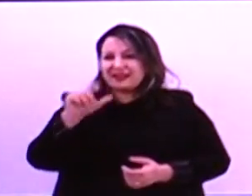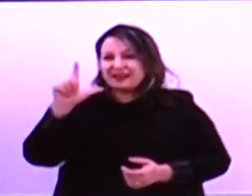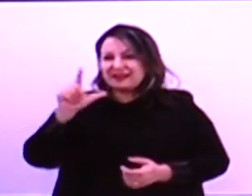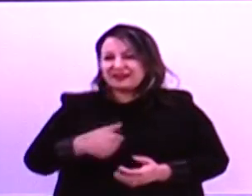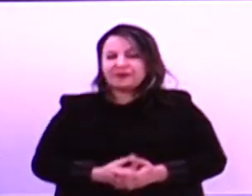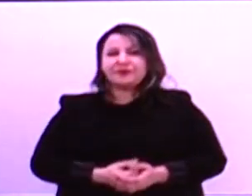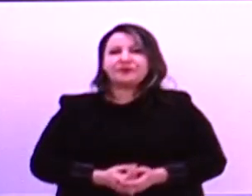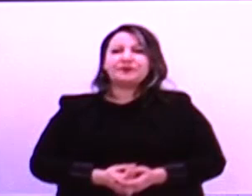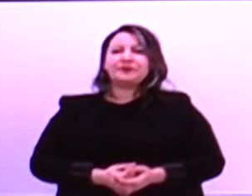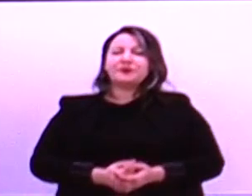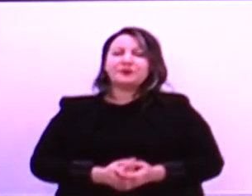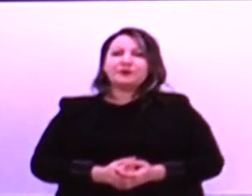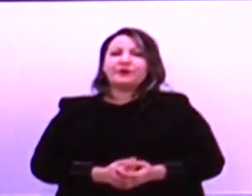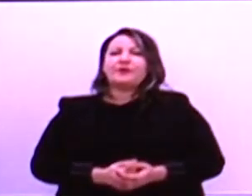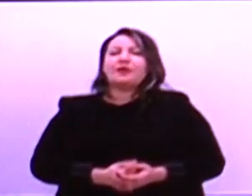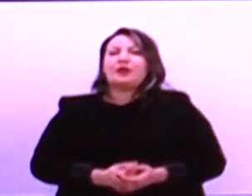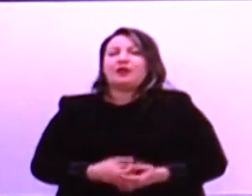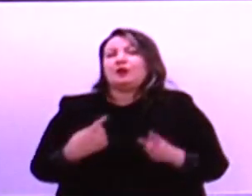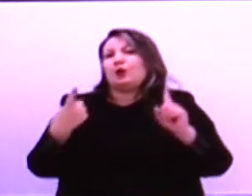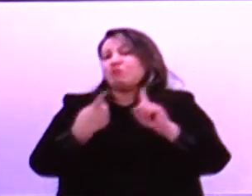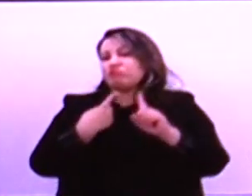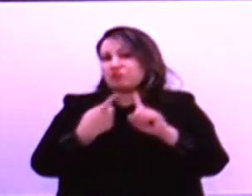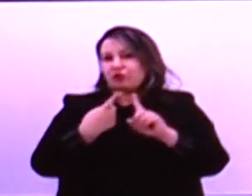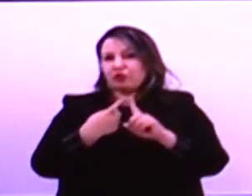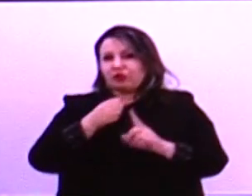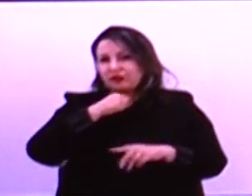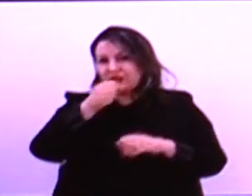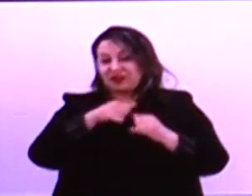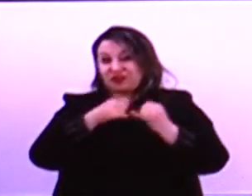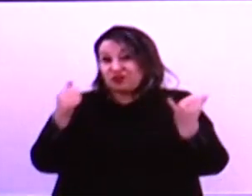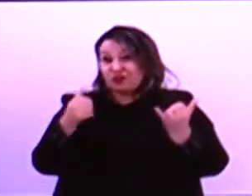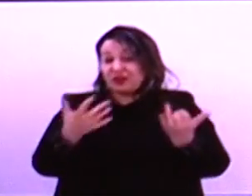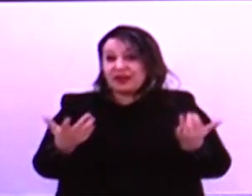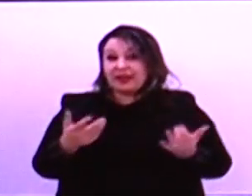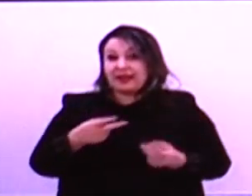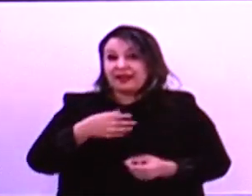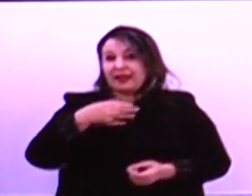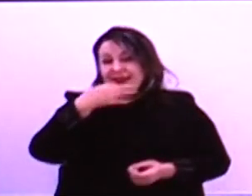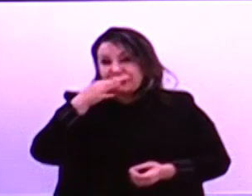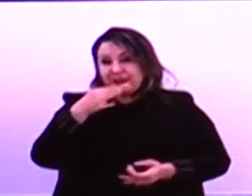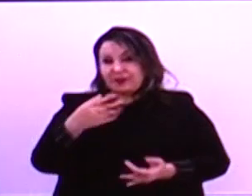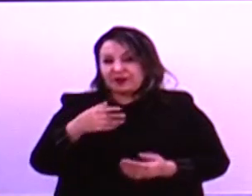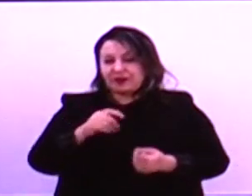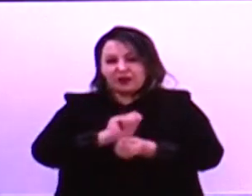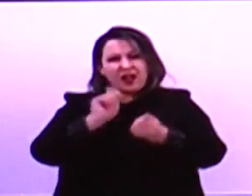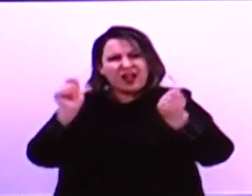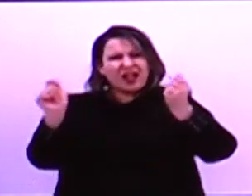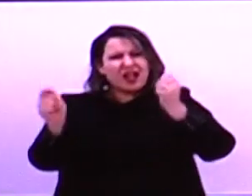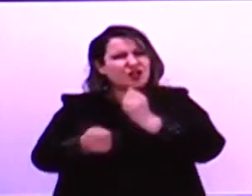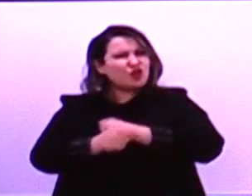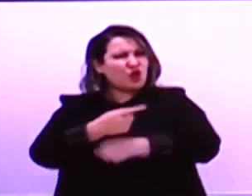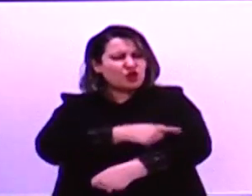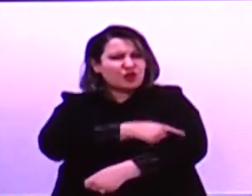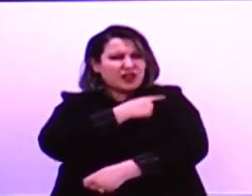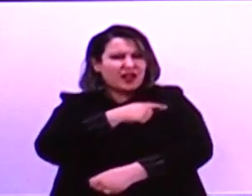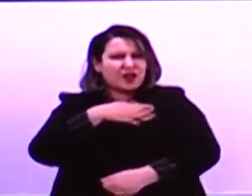تفضل تفضل. شكرا. مهم لان نشوف الصحافه اليوم تتكلم على ان احنا اليوم رانا في الانتقال الطاقوي خلاص،